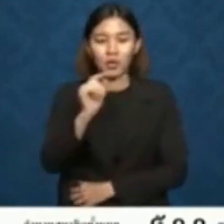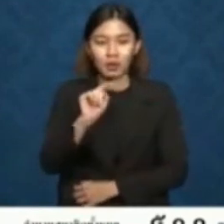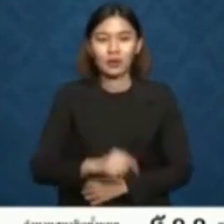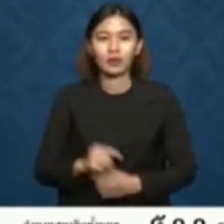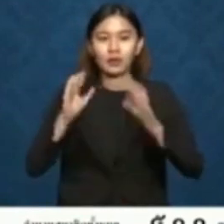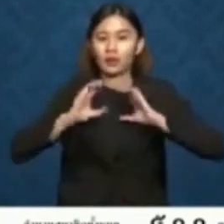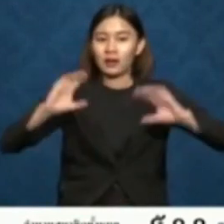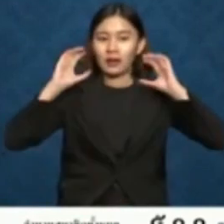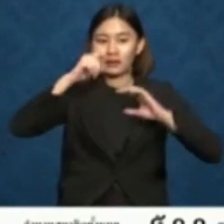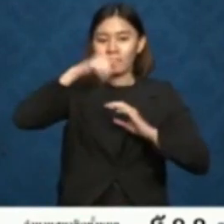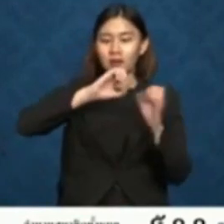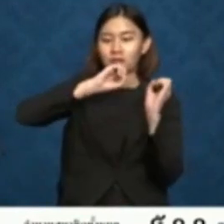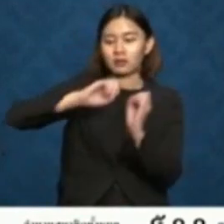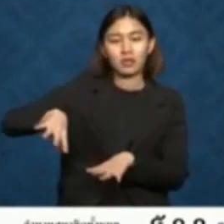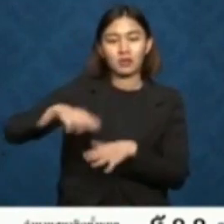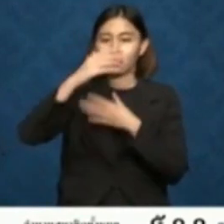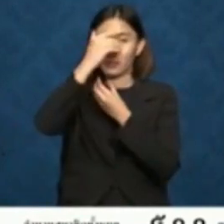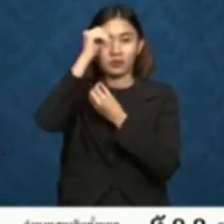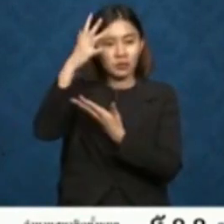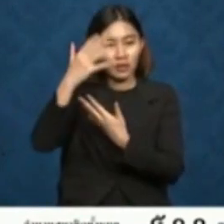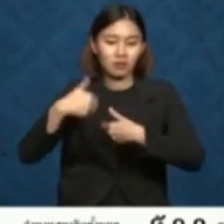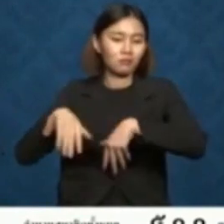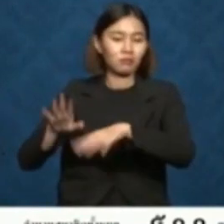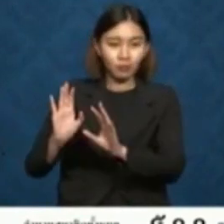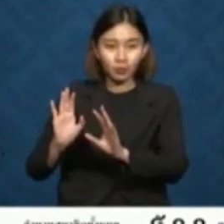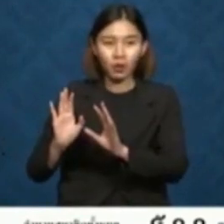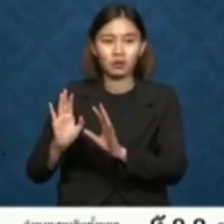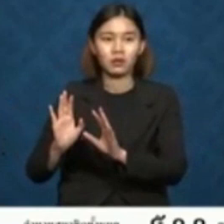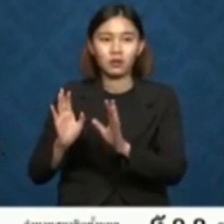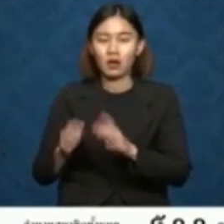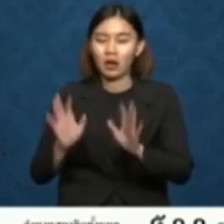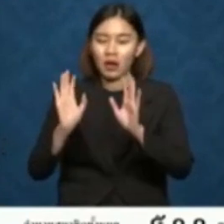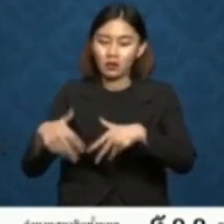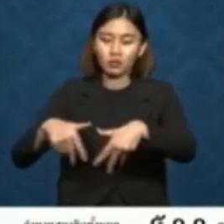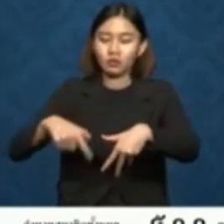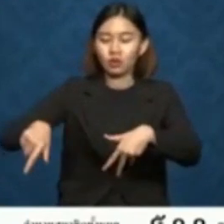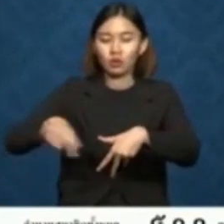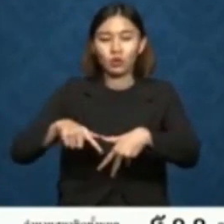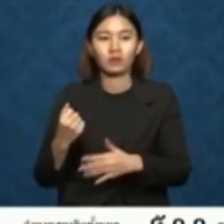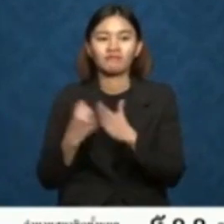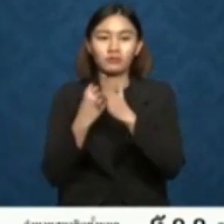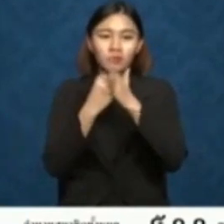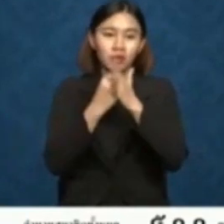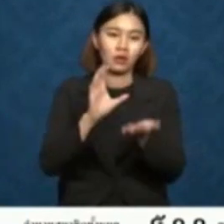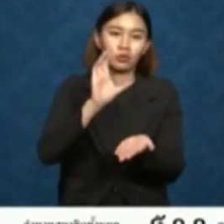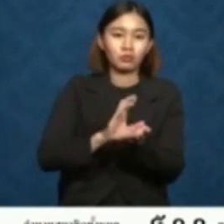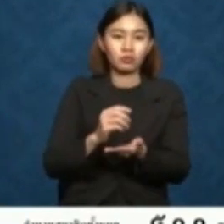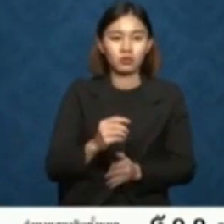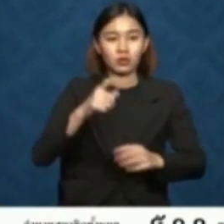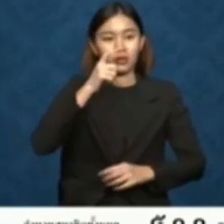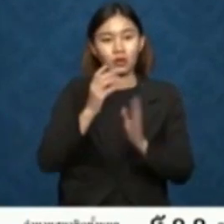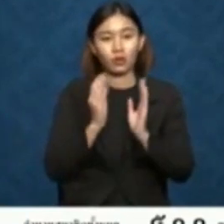ครับก็เพราะรัฐไทยทอดทิ้งเขาครับปล่อยให้เขาตัวเล็กตัวน้อยต้องสู้กับทุนใหญ่เพียงล